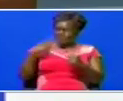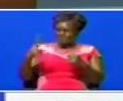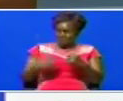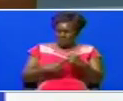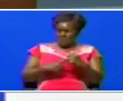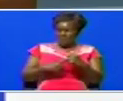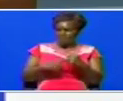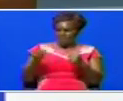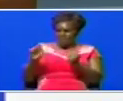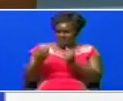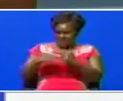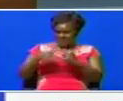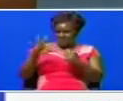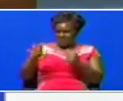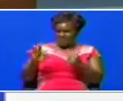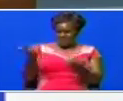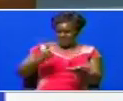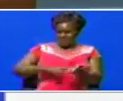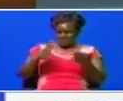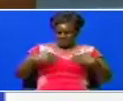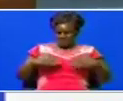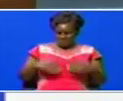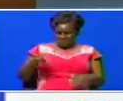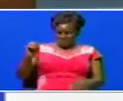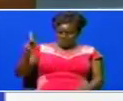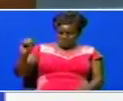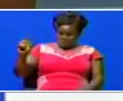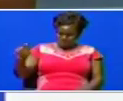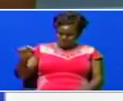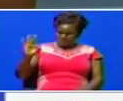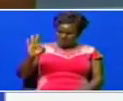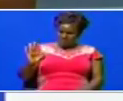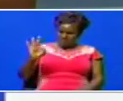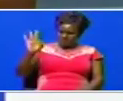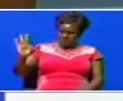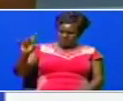246,693 registered voters. John Ekur Okot, 331,